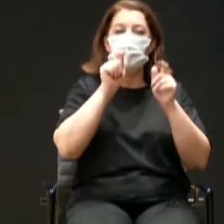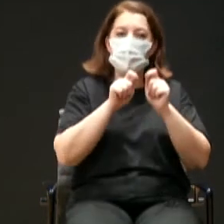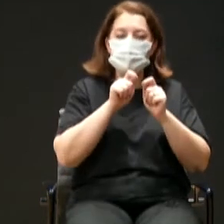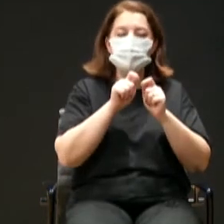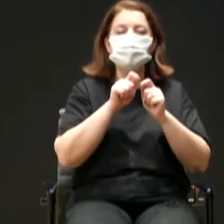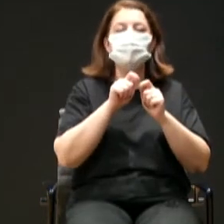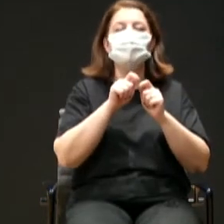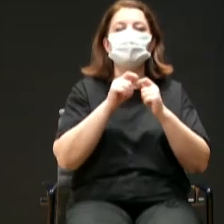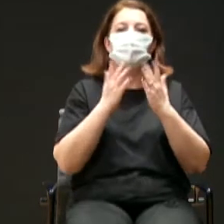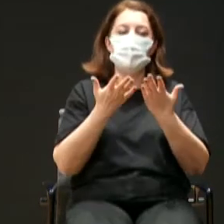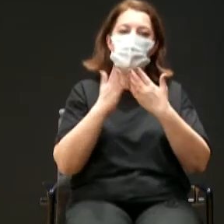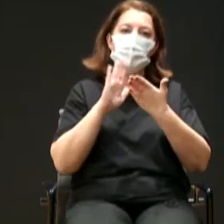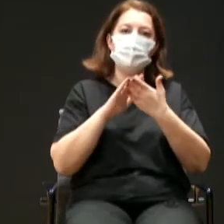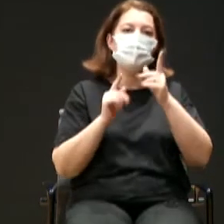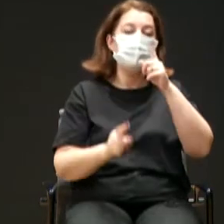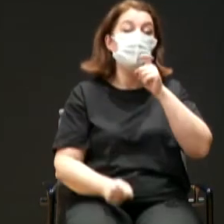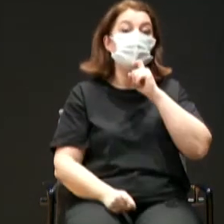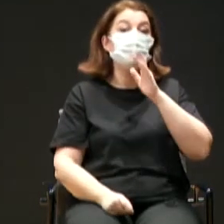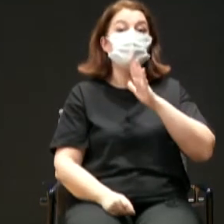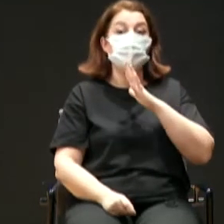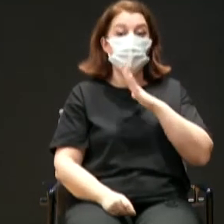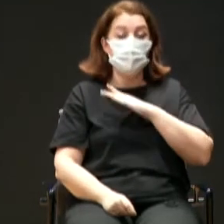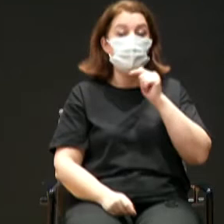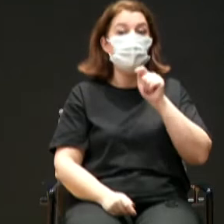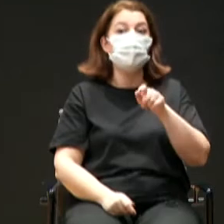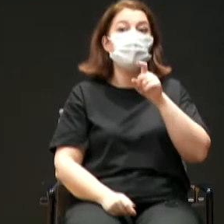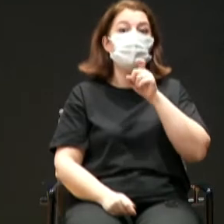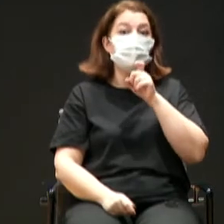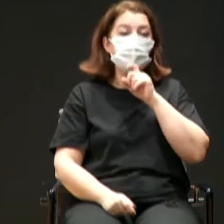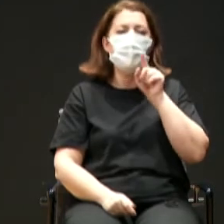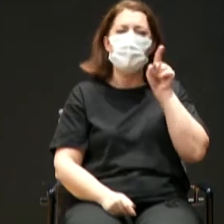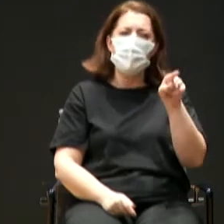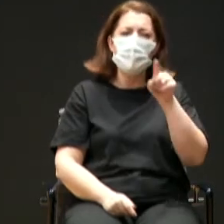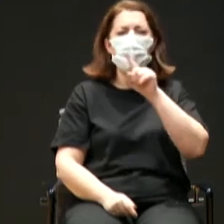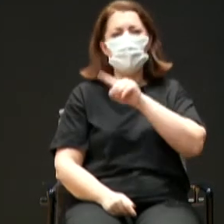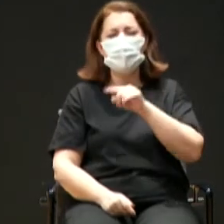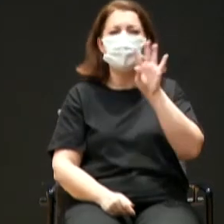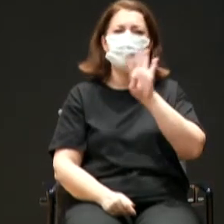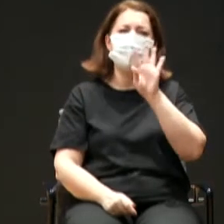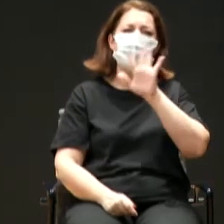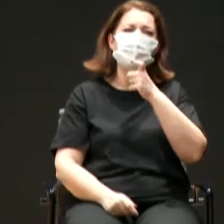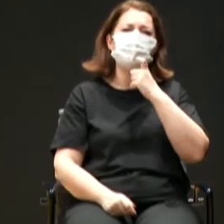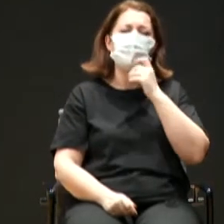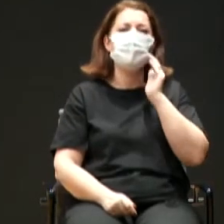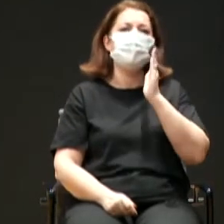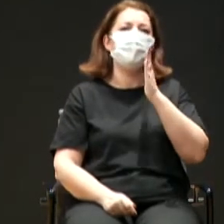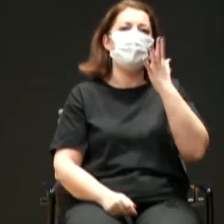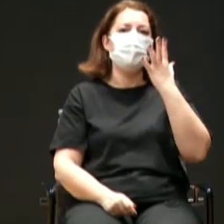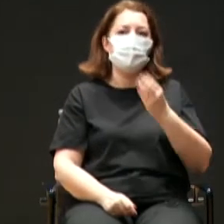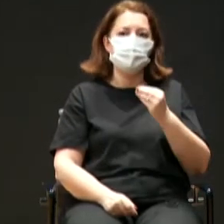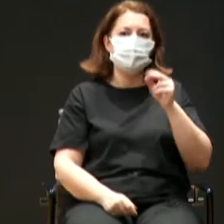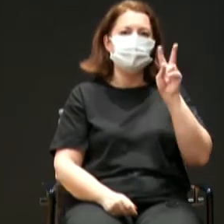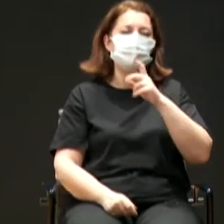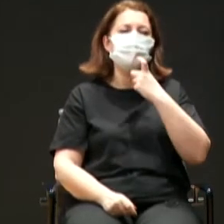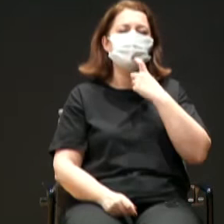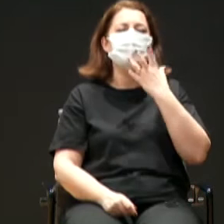bunlarla. Ya arkadaş, bir yanlış var. Bu yanlış öyle böyle 40-50 yıldır devam etmiş. 20 yıllık